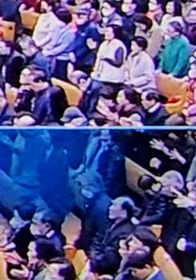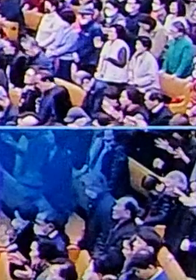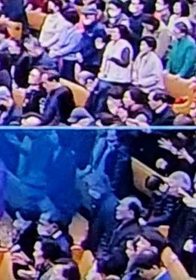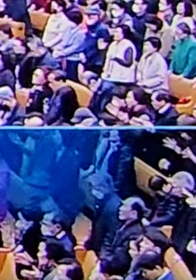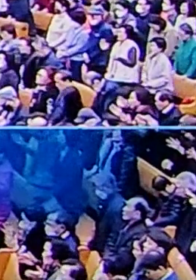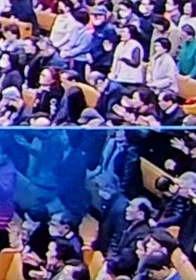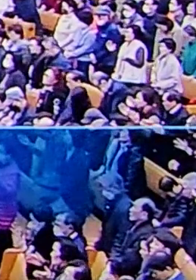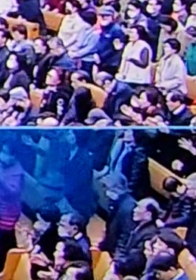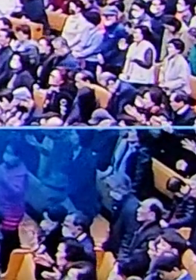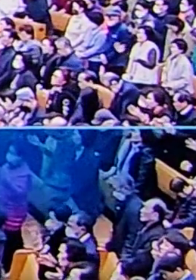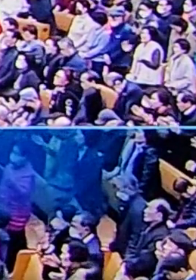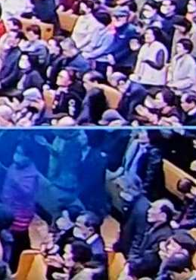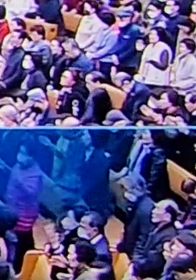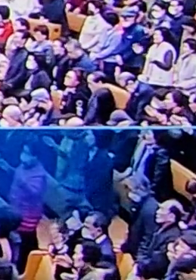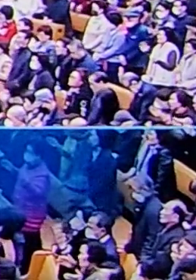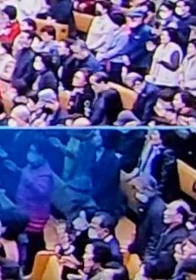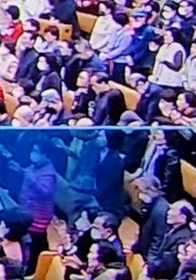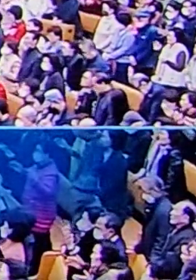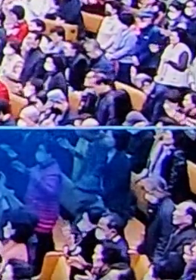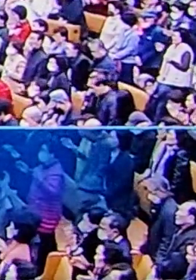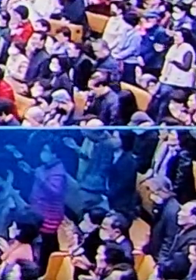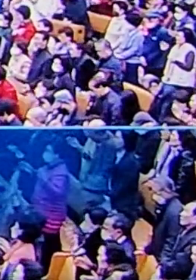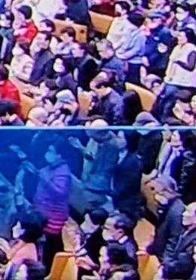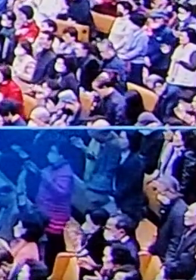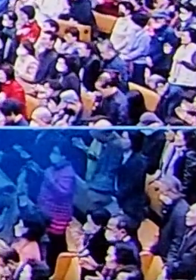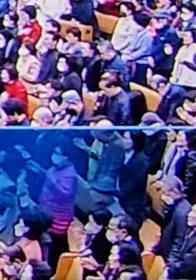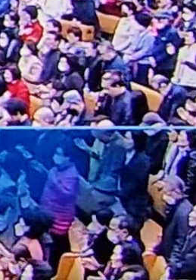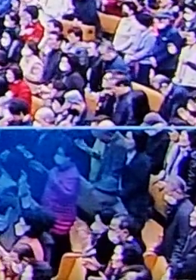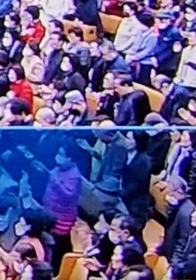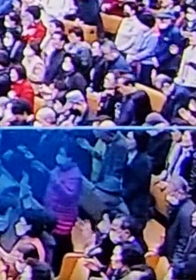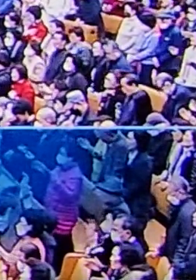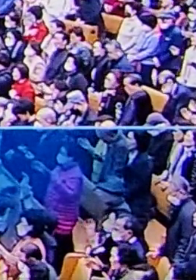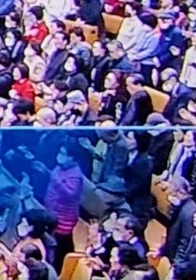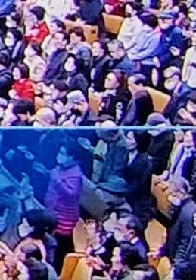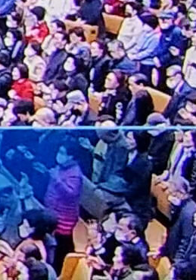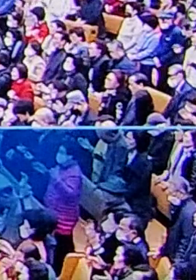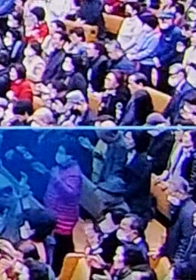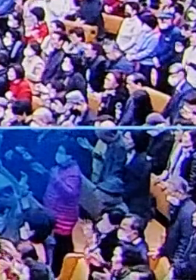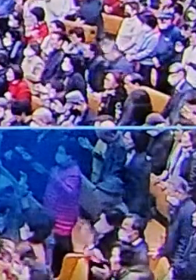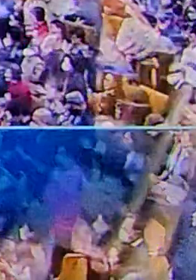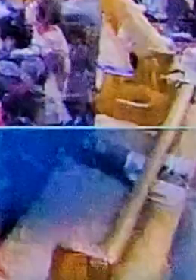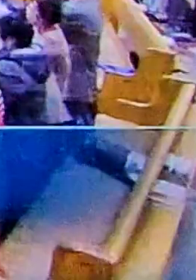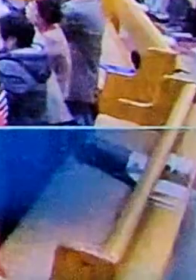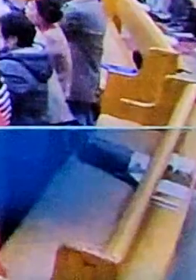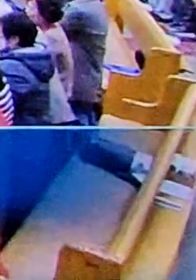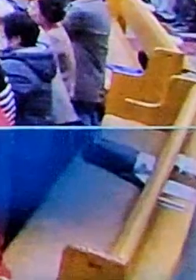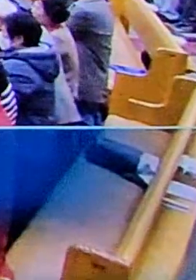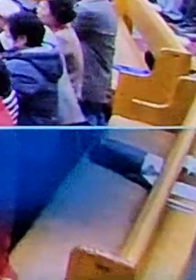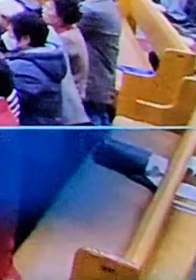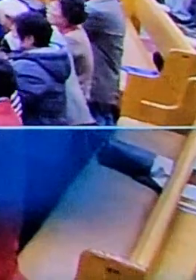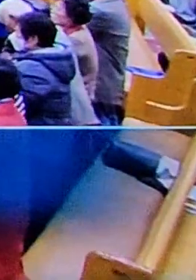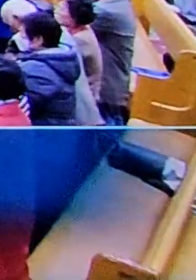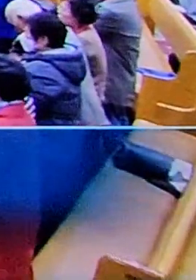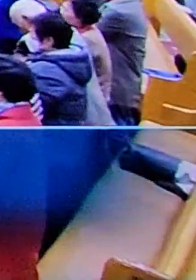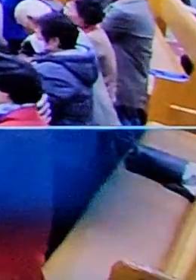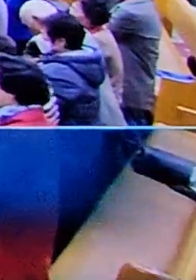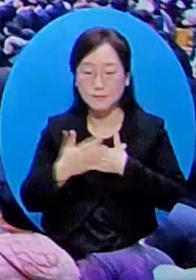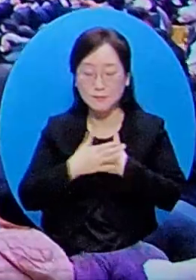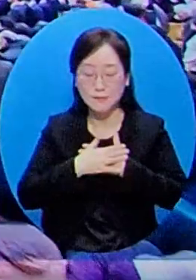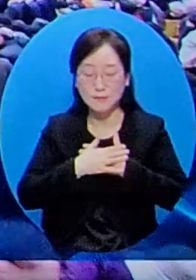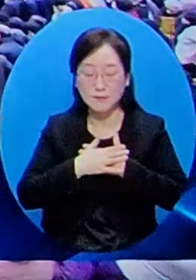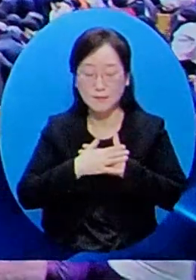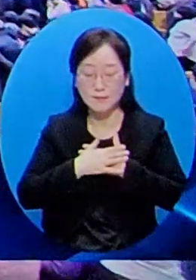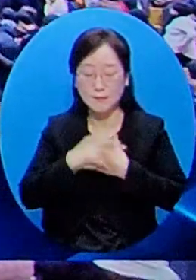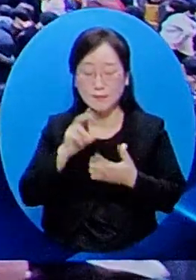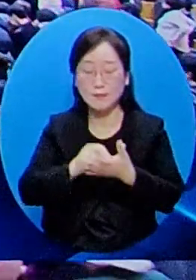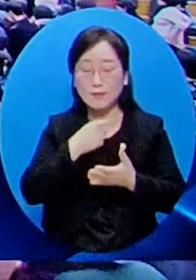드립니다. 우리 기쁘게 하는 죄보다 들어오는 예수께 축복의 역사여 주옵소서. 할렐루야! 할렐루야! 할렐루야!